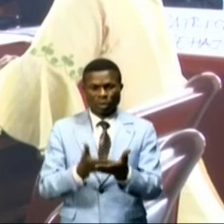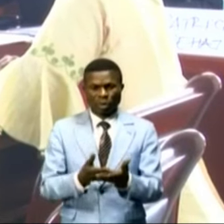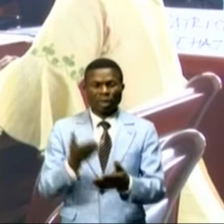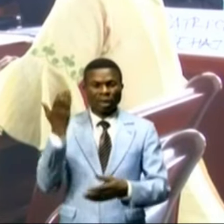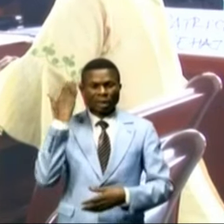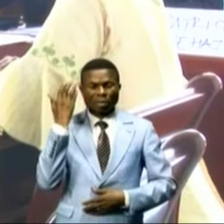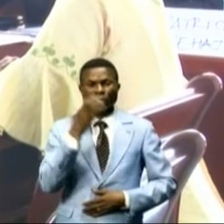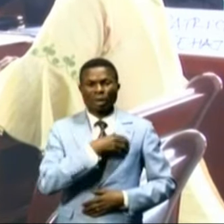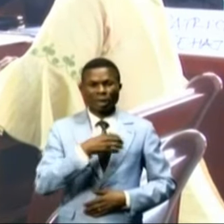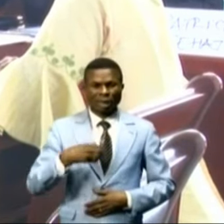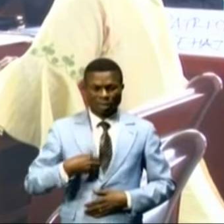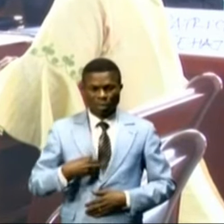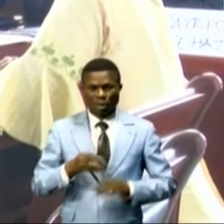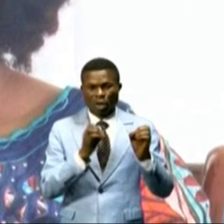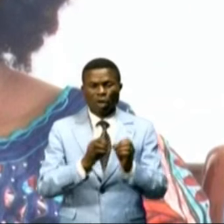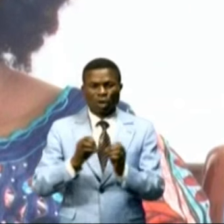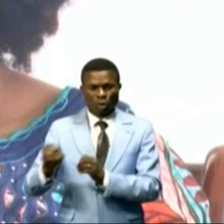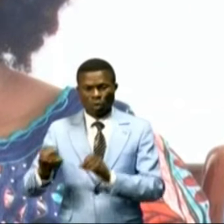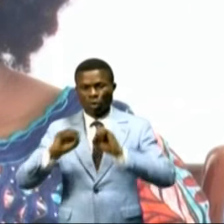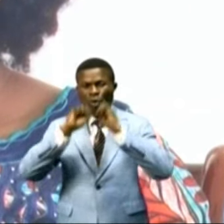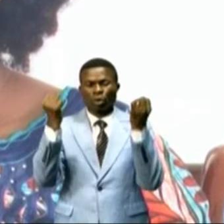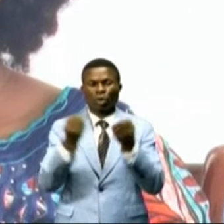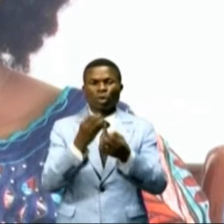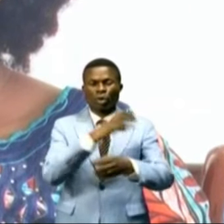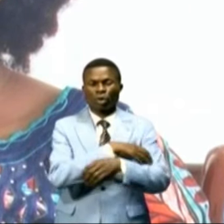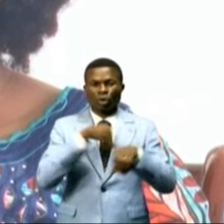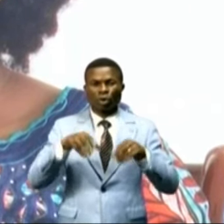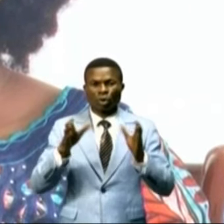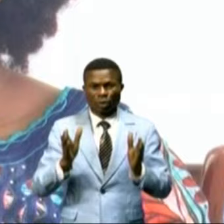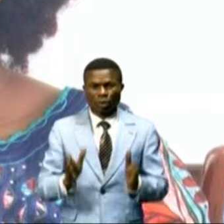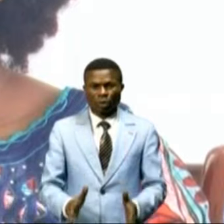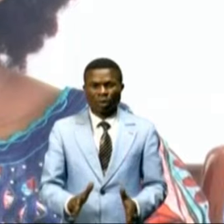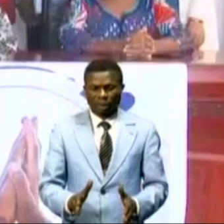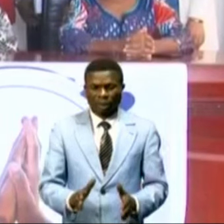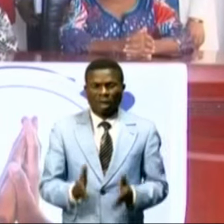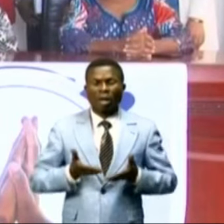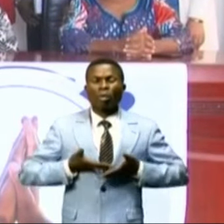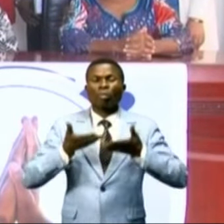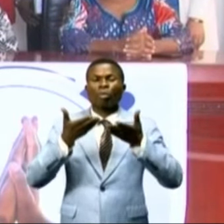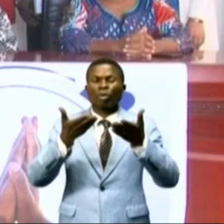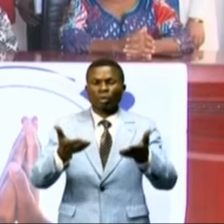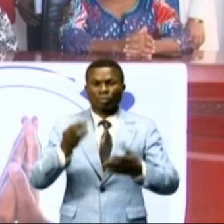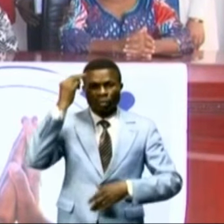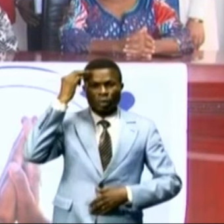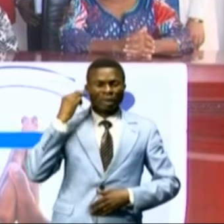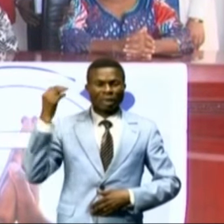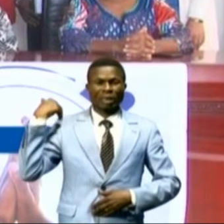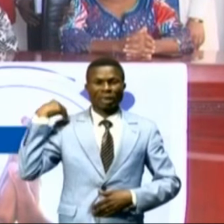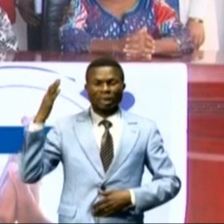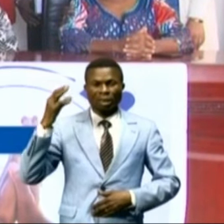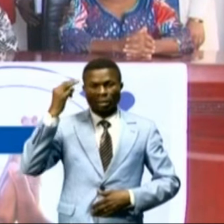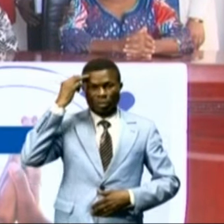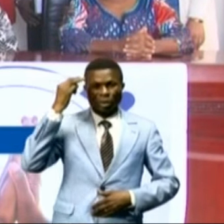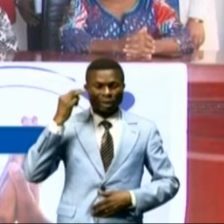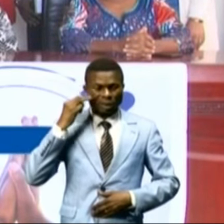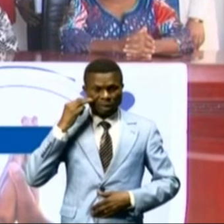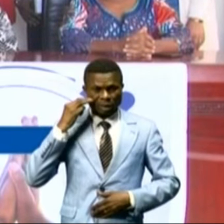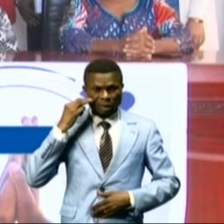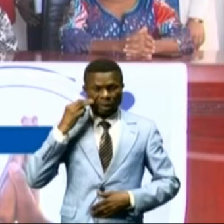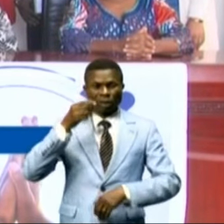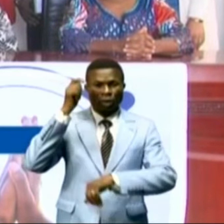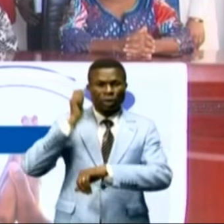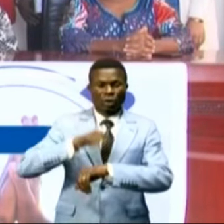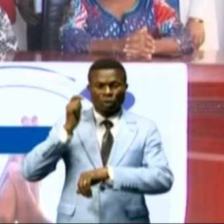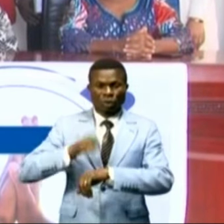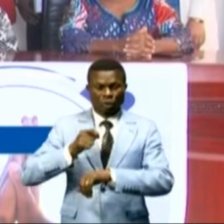les femmes des organisations de la société civile congolaise proposent au ministre d'État, ministre de la Justice et